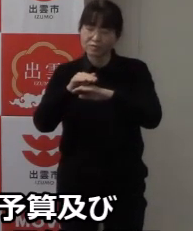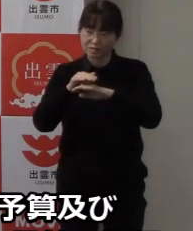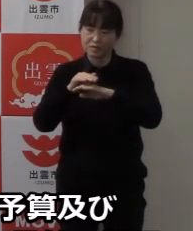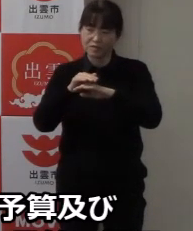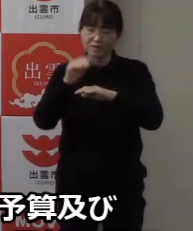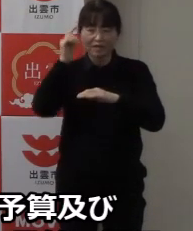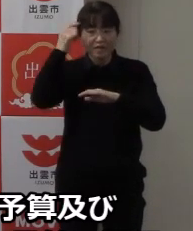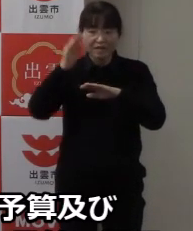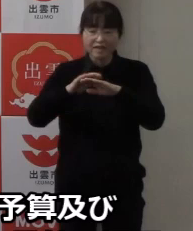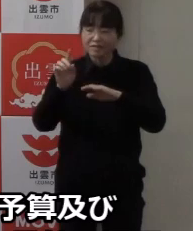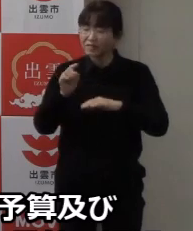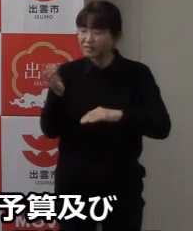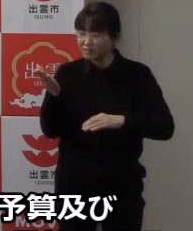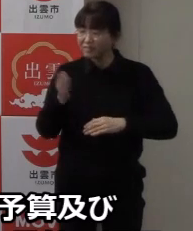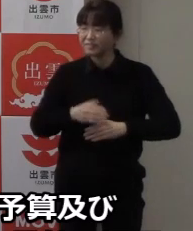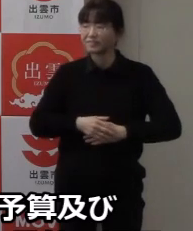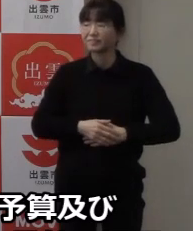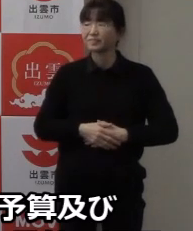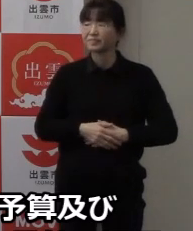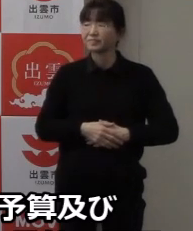ように思っていらっしゃいますでしょうか。